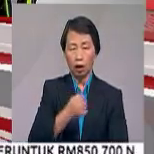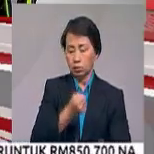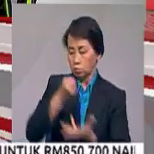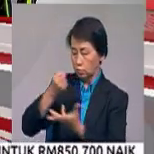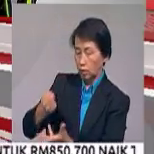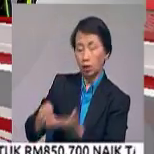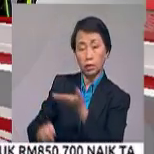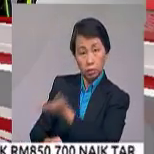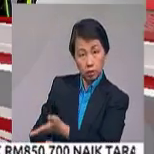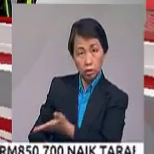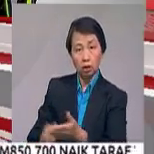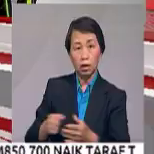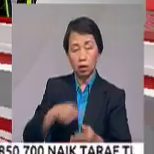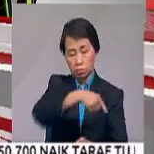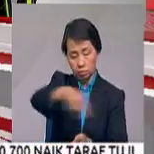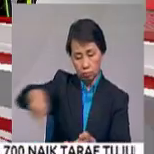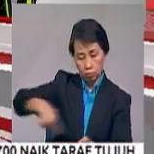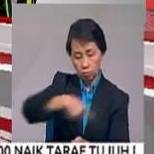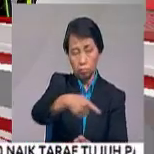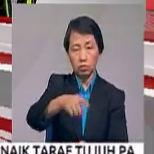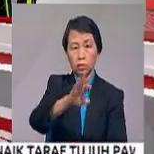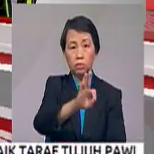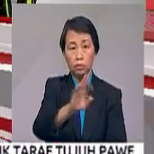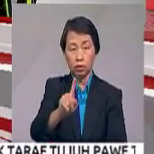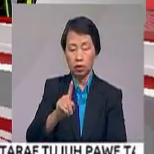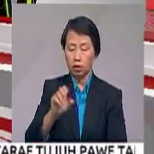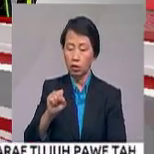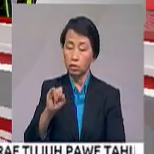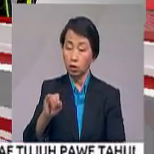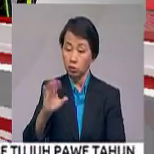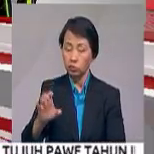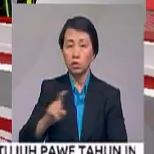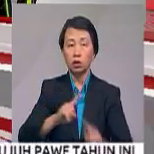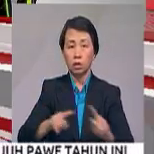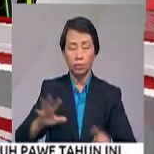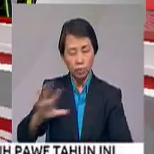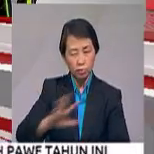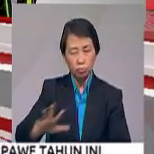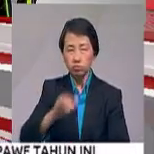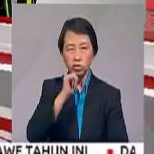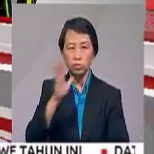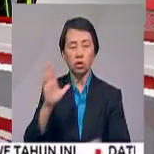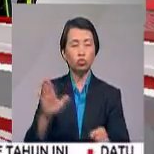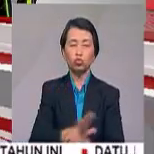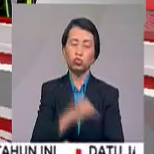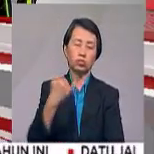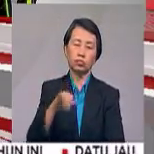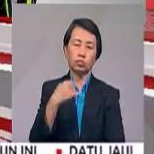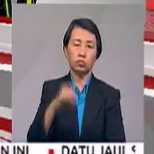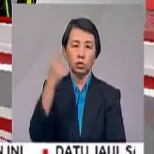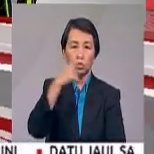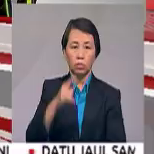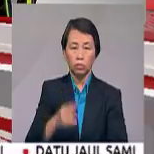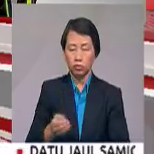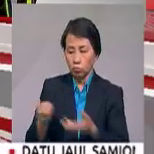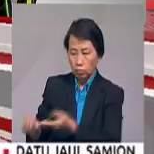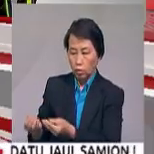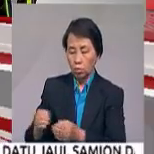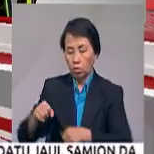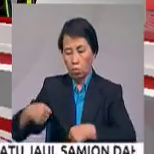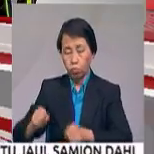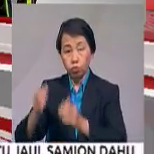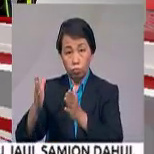kepada Hafiz melalui litar antarabangsa Sepang SIC. Namun menjangkakan ia tidak akan mencukupi untuk menampung keperluan pelumba